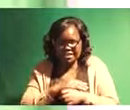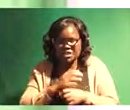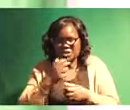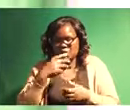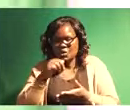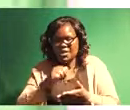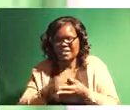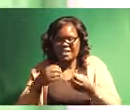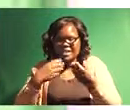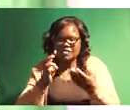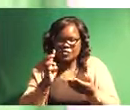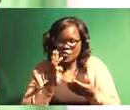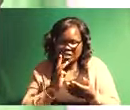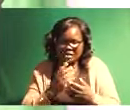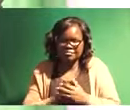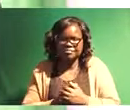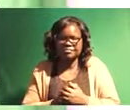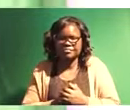iweze kuwapatia maji.